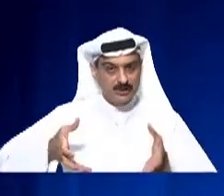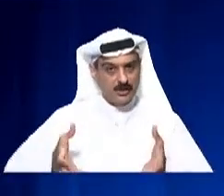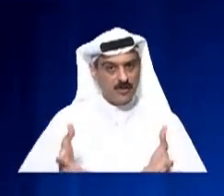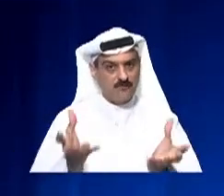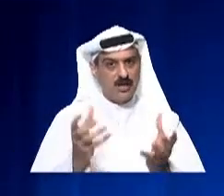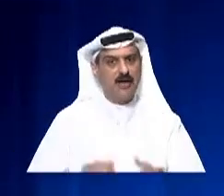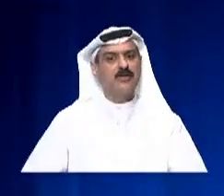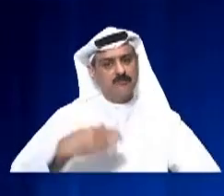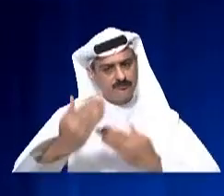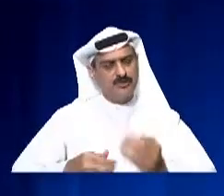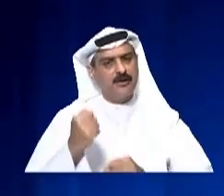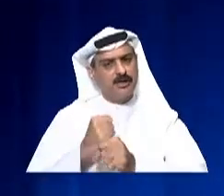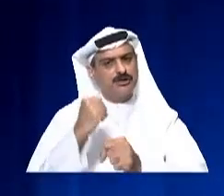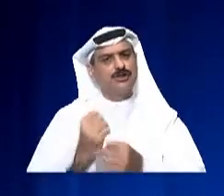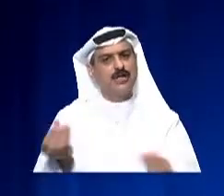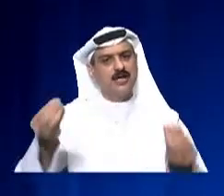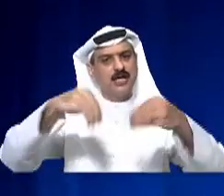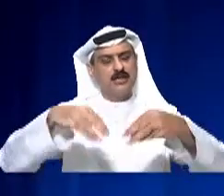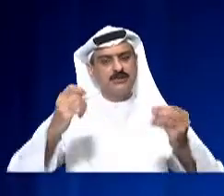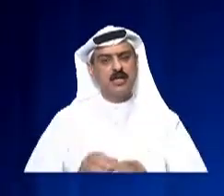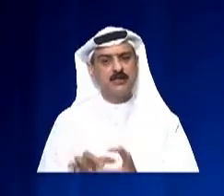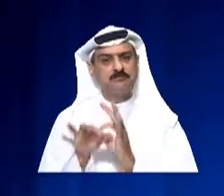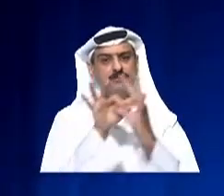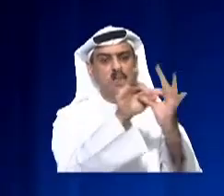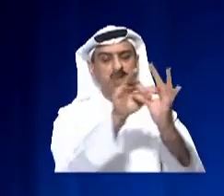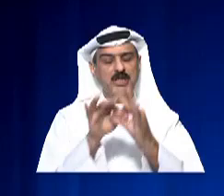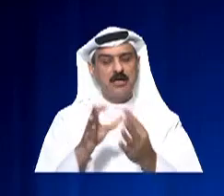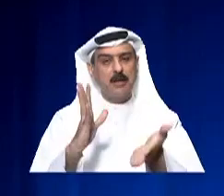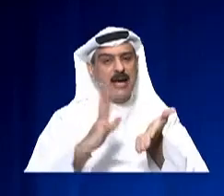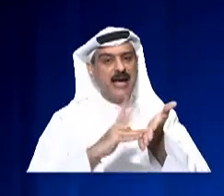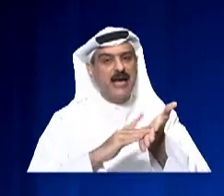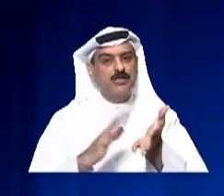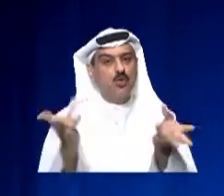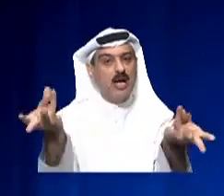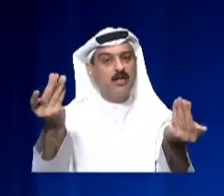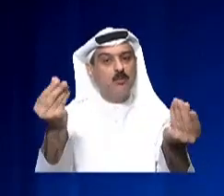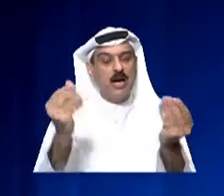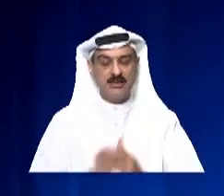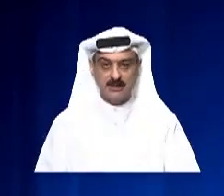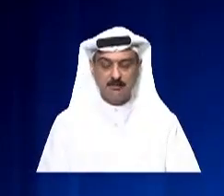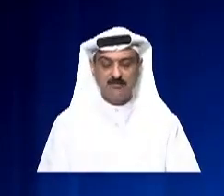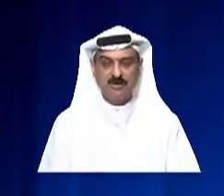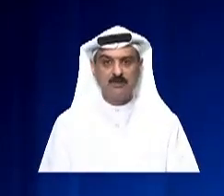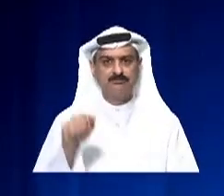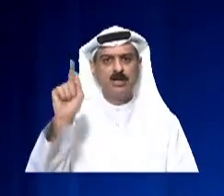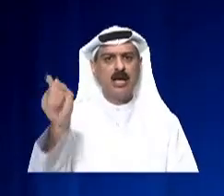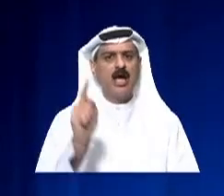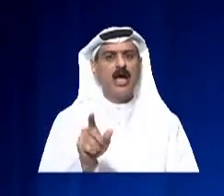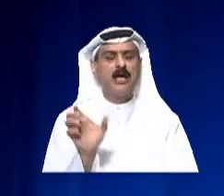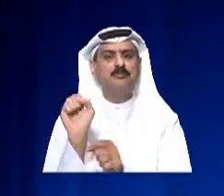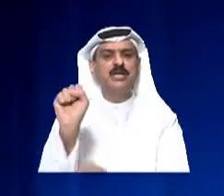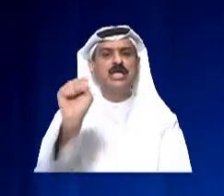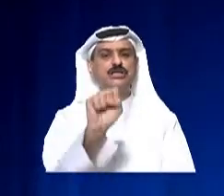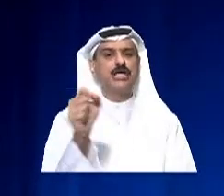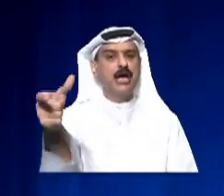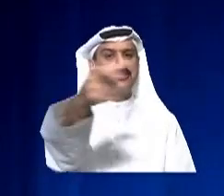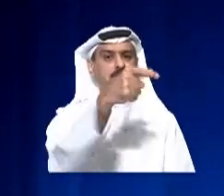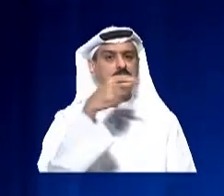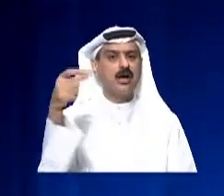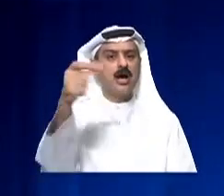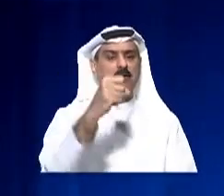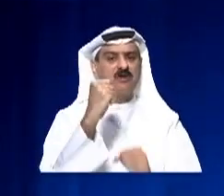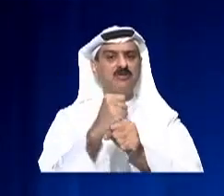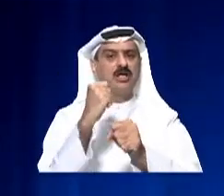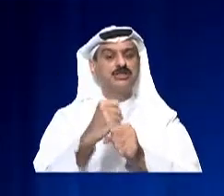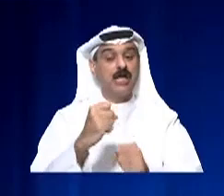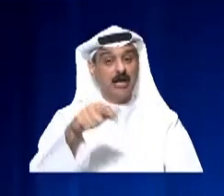التواصل والتنسيق المسبق مع ديوان المحاسبة والجهات الرقابية الأخرى فيما يخص أي من مشاريعها الحالية